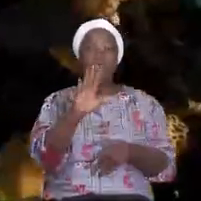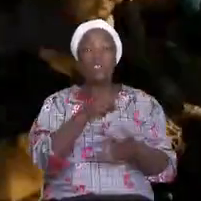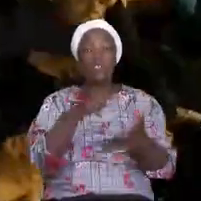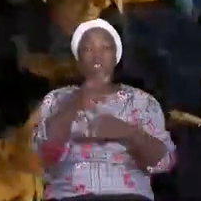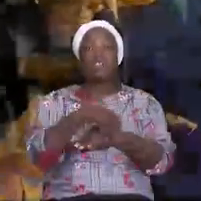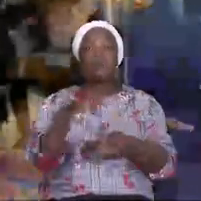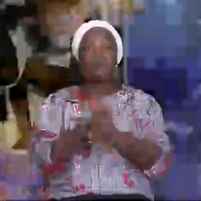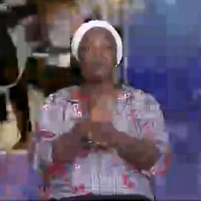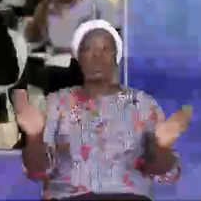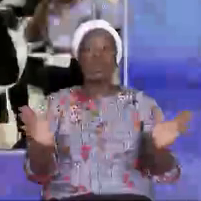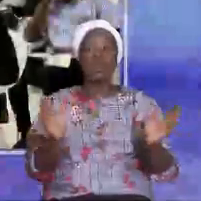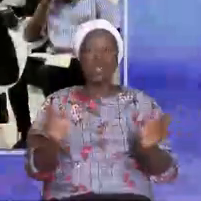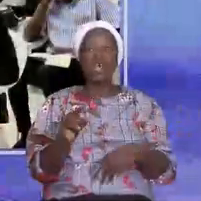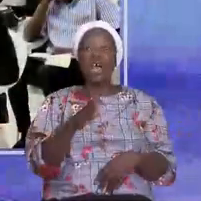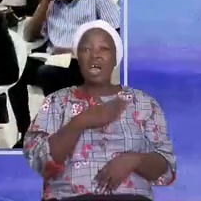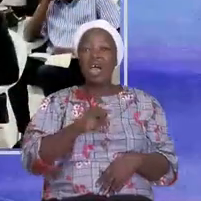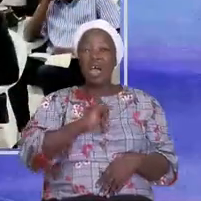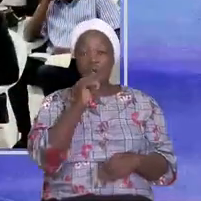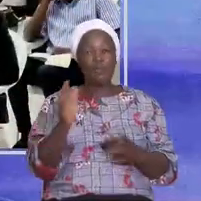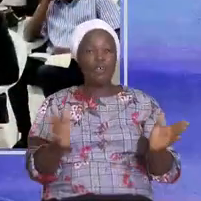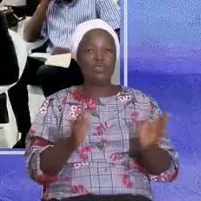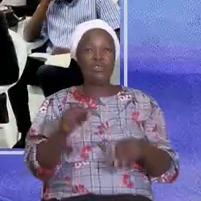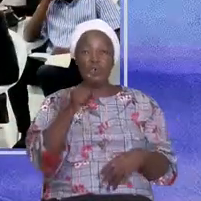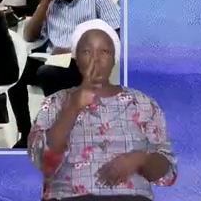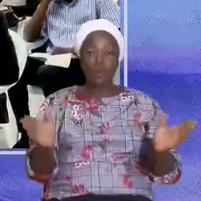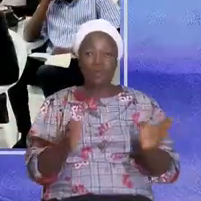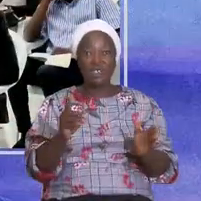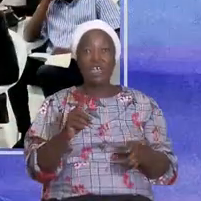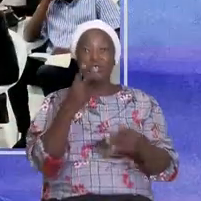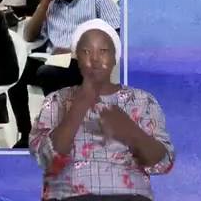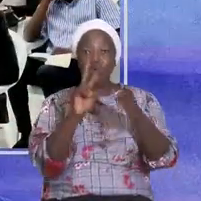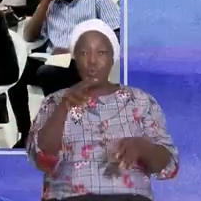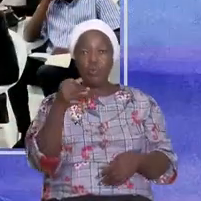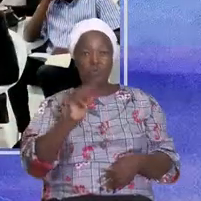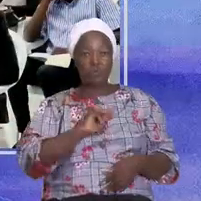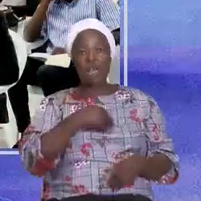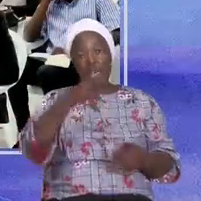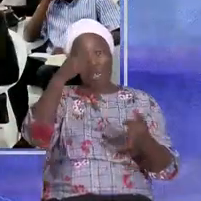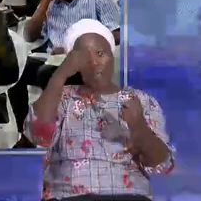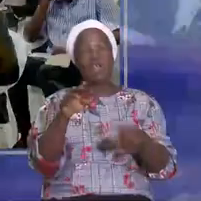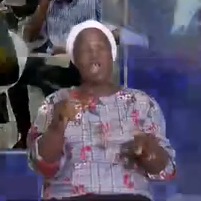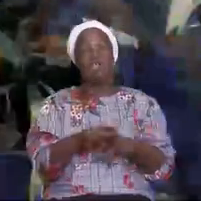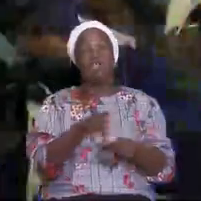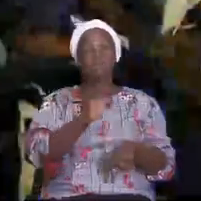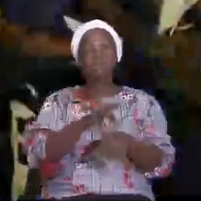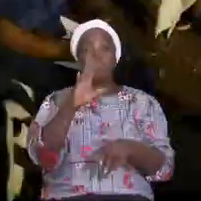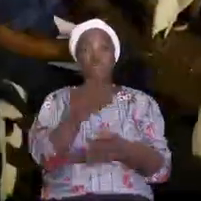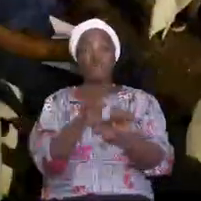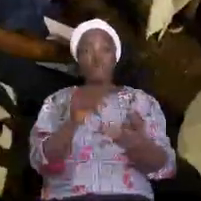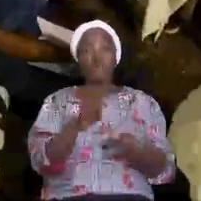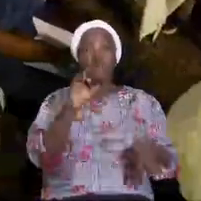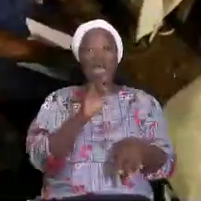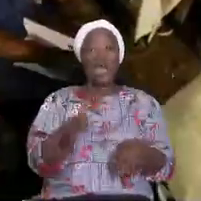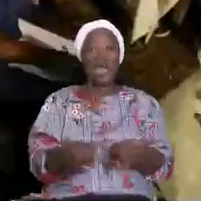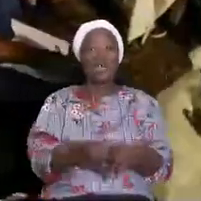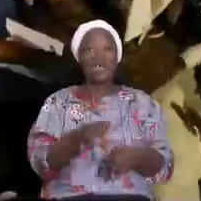soir. La pleine conviction, le miracle de délivrance, pour toi ce soir. Et la pleine conviction. J'ai la conviction, tu as la